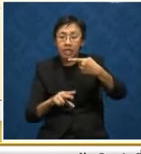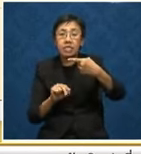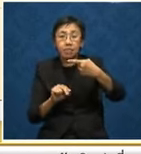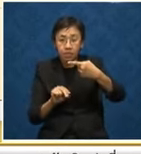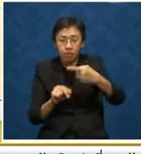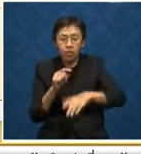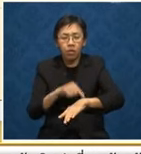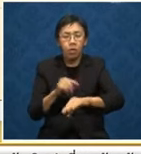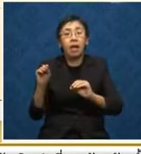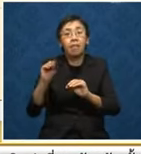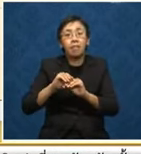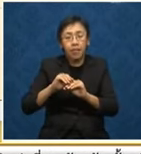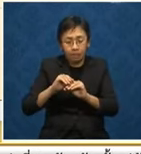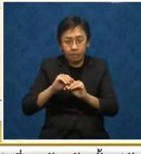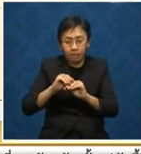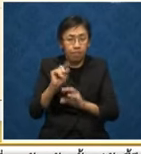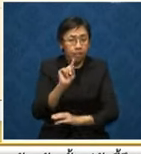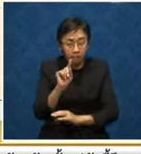า